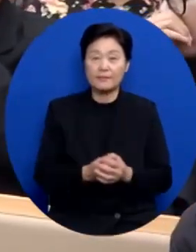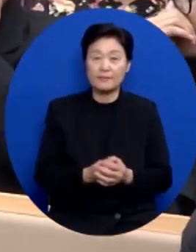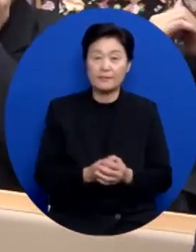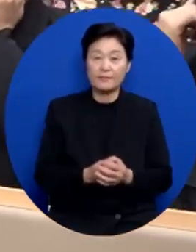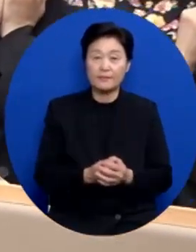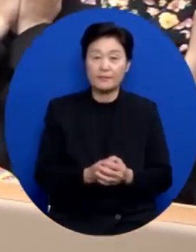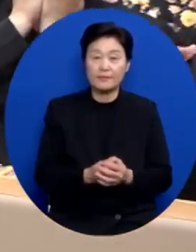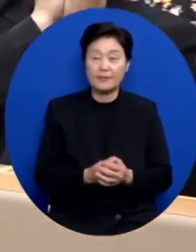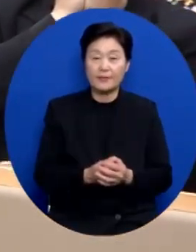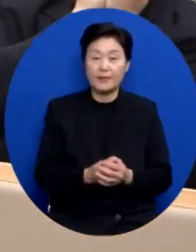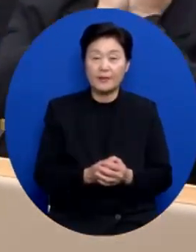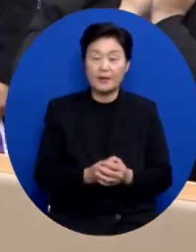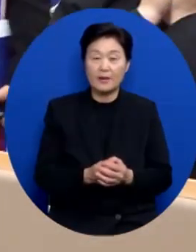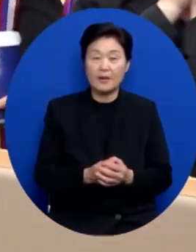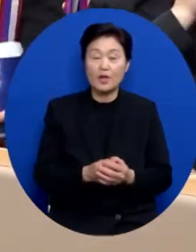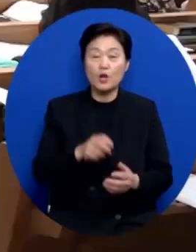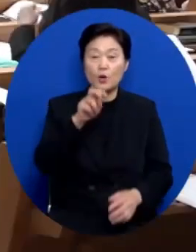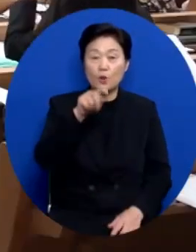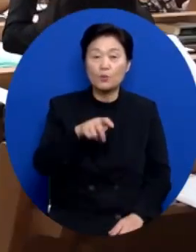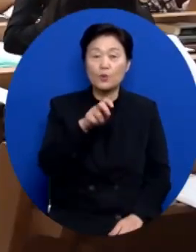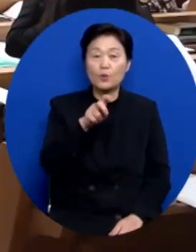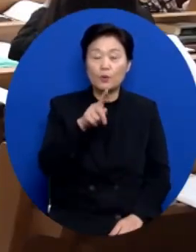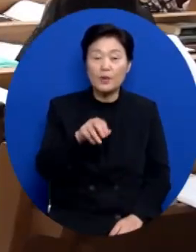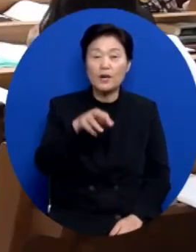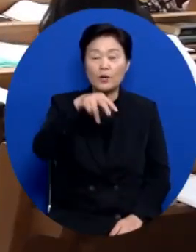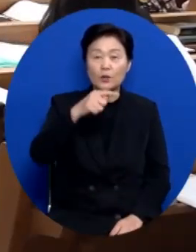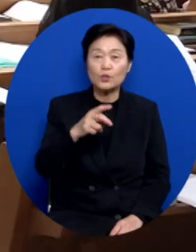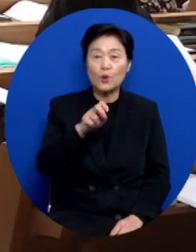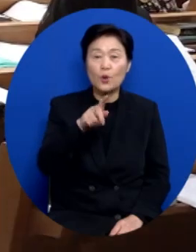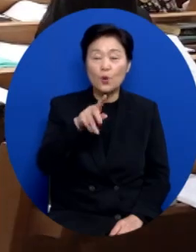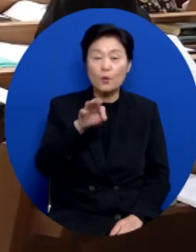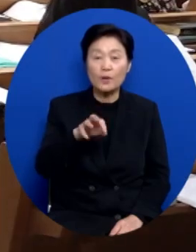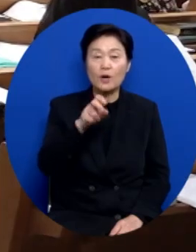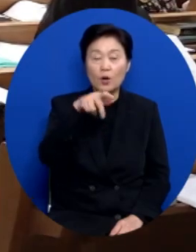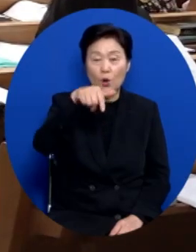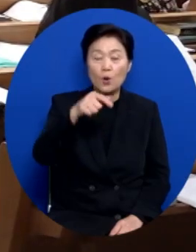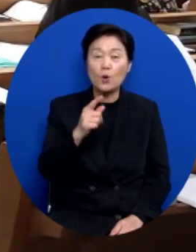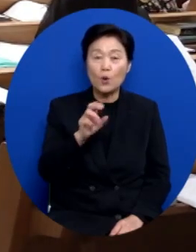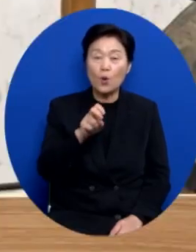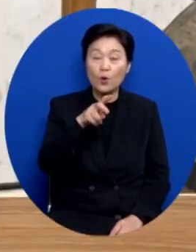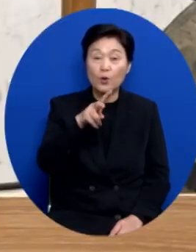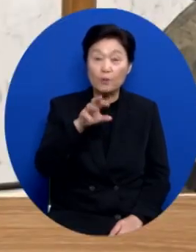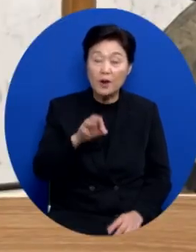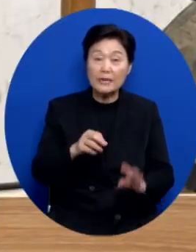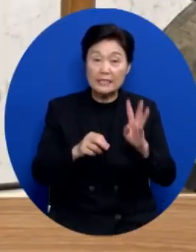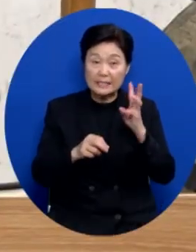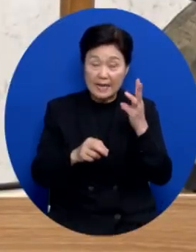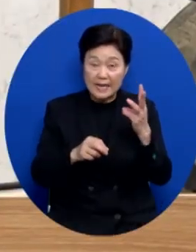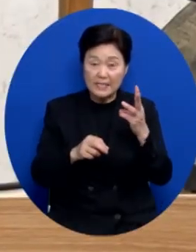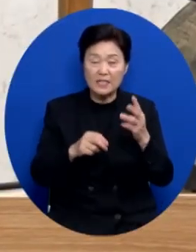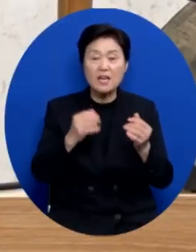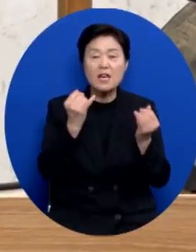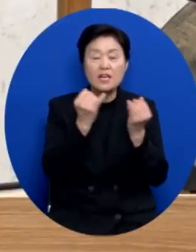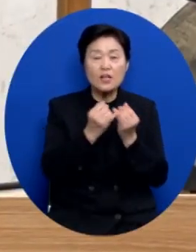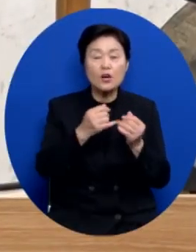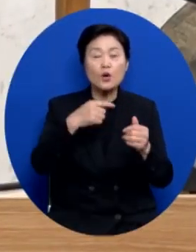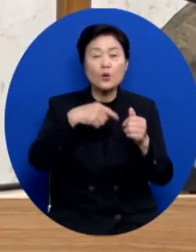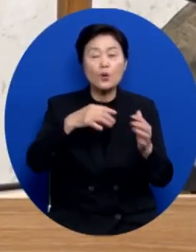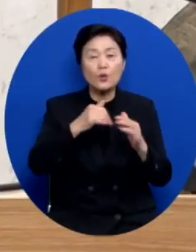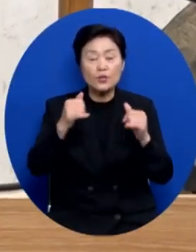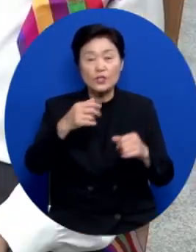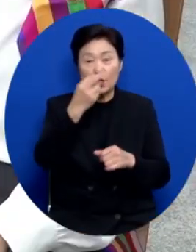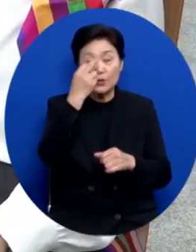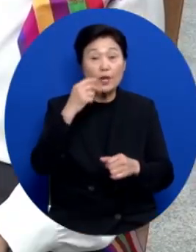개최했습니다 무명 소명 공명의 50년을 주제로 열린 예배에서 기장 전국 여교역자 전회장 최미라